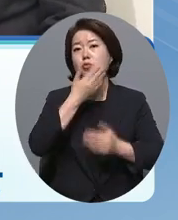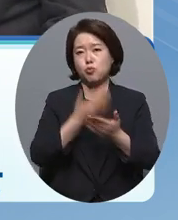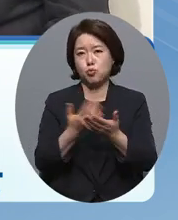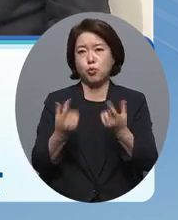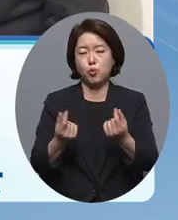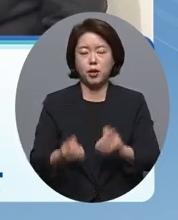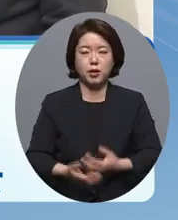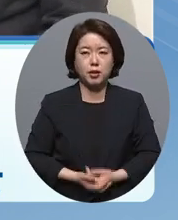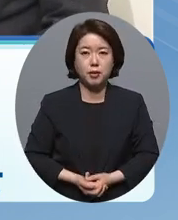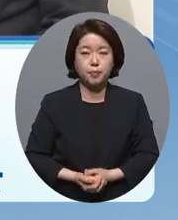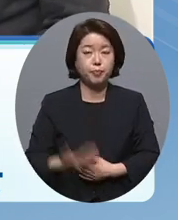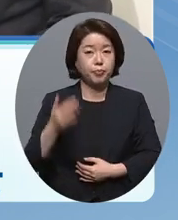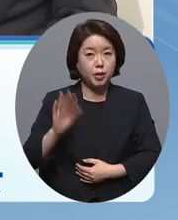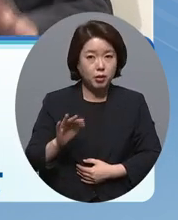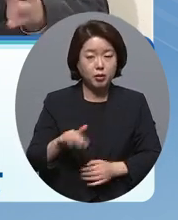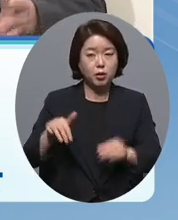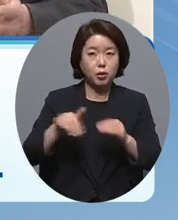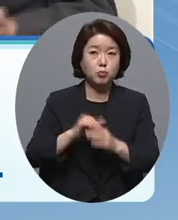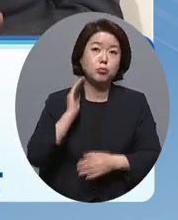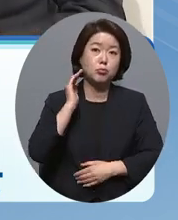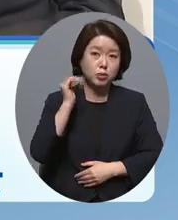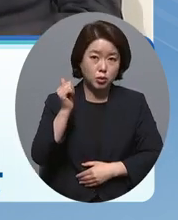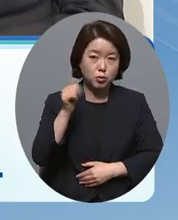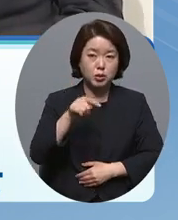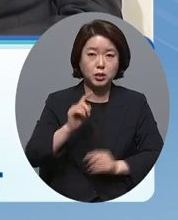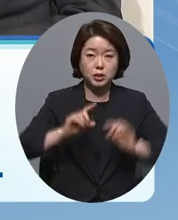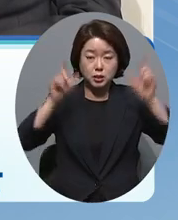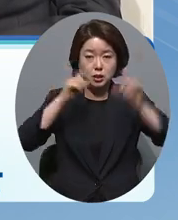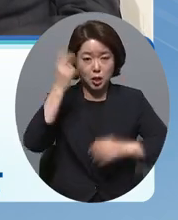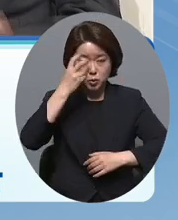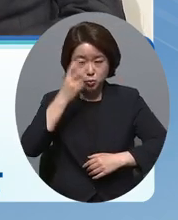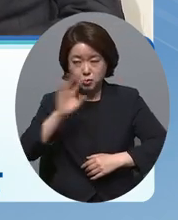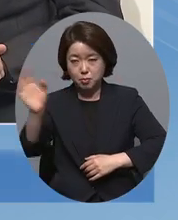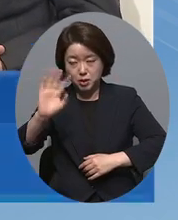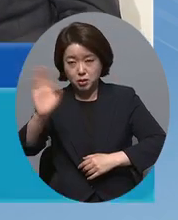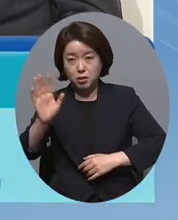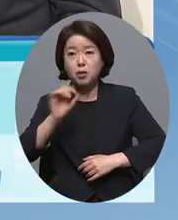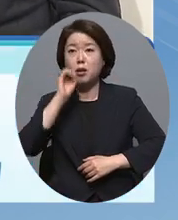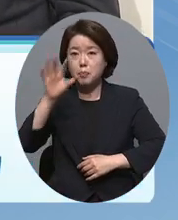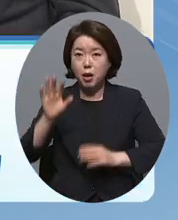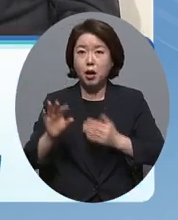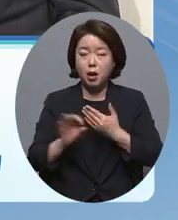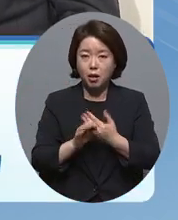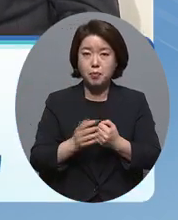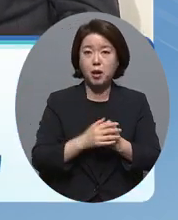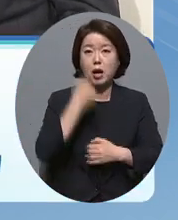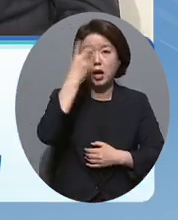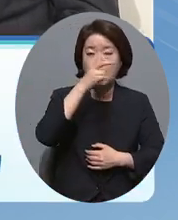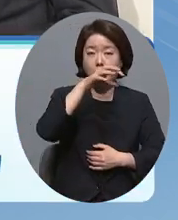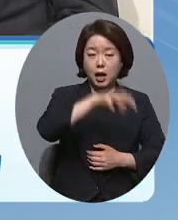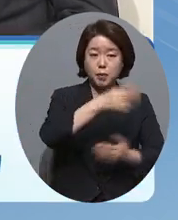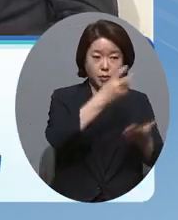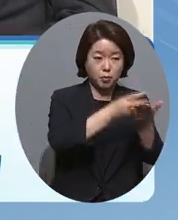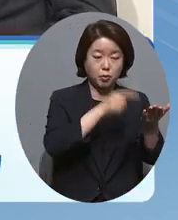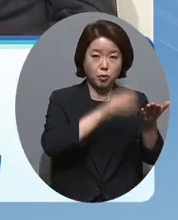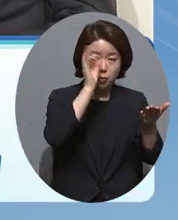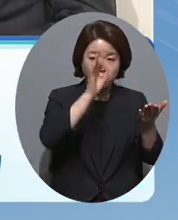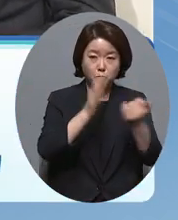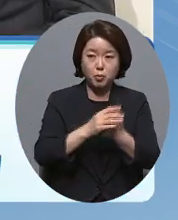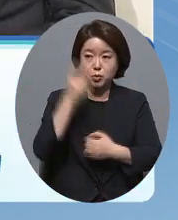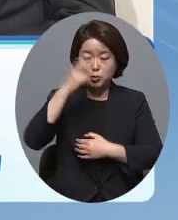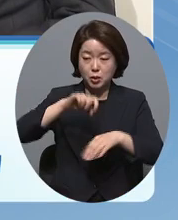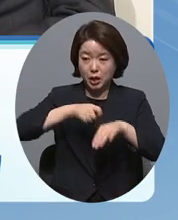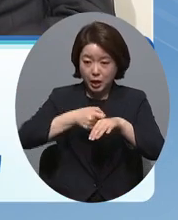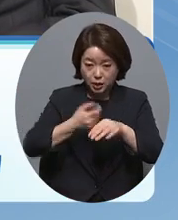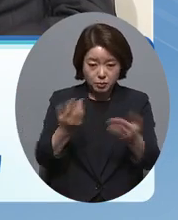중요한 대목이거든요 그런데 이제 문재인 전 대통령이 나 조사를 받지 않겠다 이렇게 얘기하면 감사원법에 보면 조사를 강제할